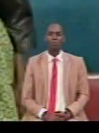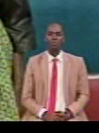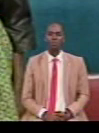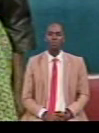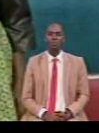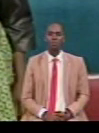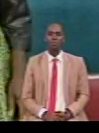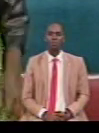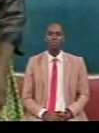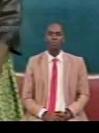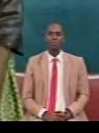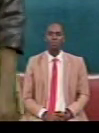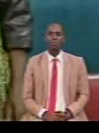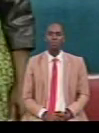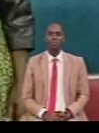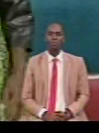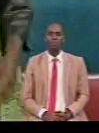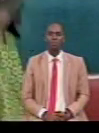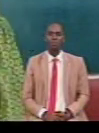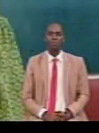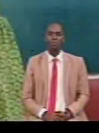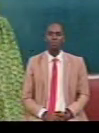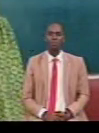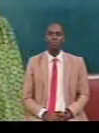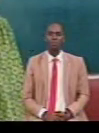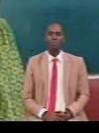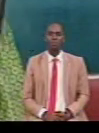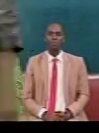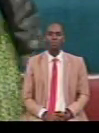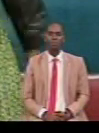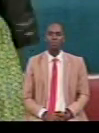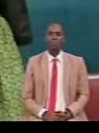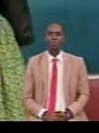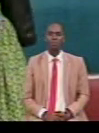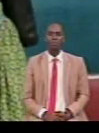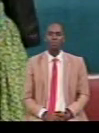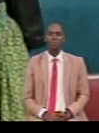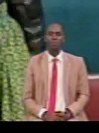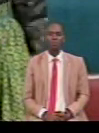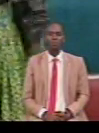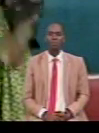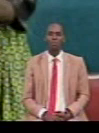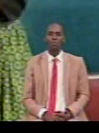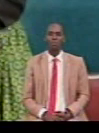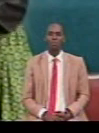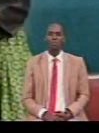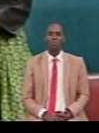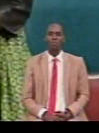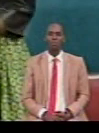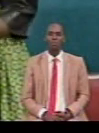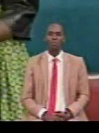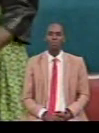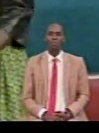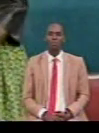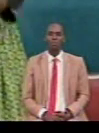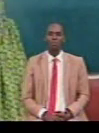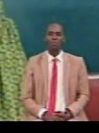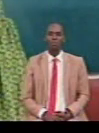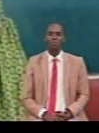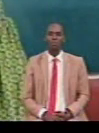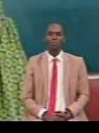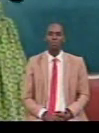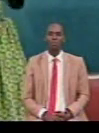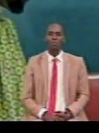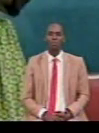Yampe shamanu. Eyo na Afrika na koneka na ikala na pampando. Yo na ikile pampando. Mbafu mishafye siwiwa mati. Ifyo